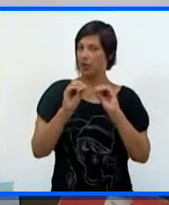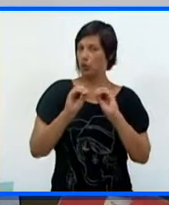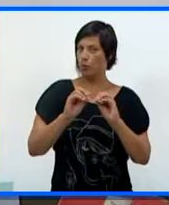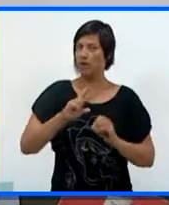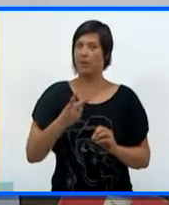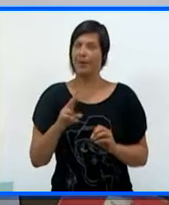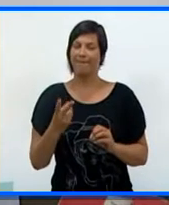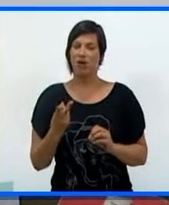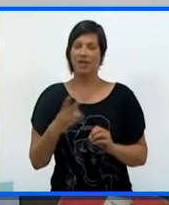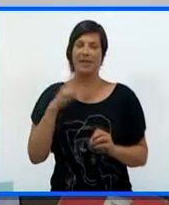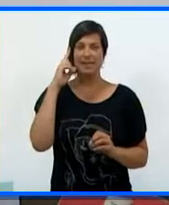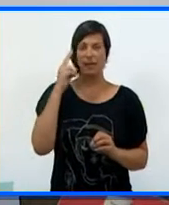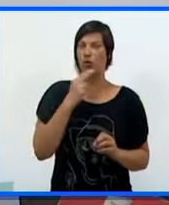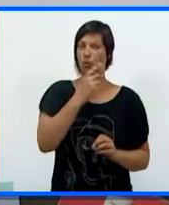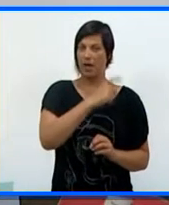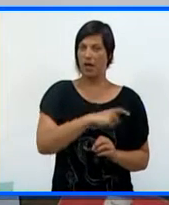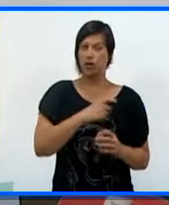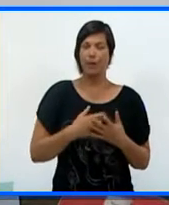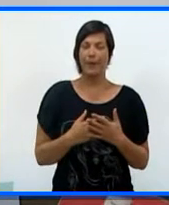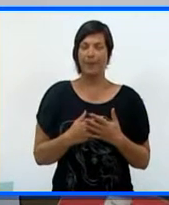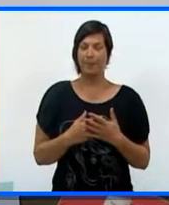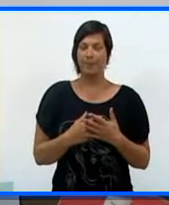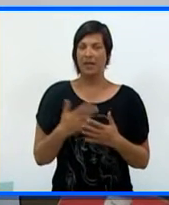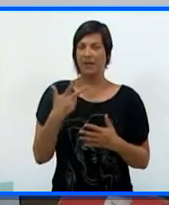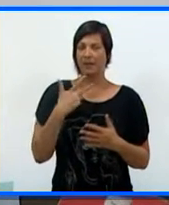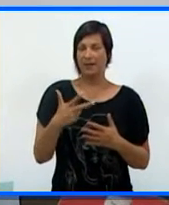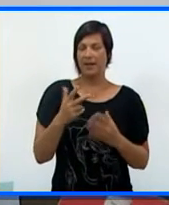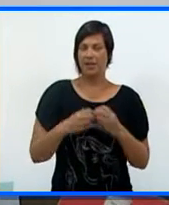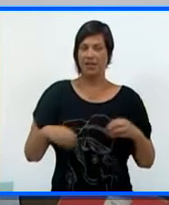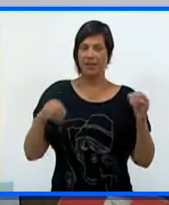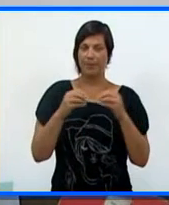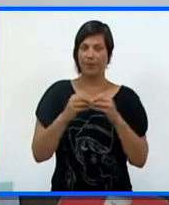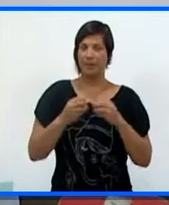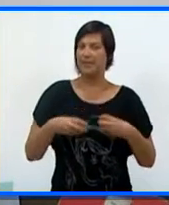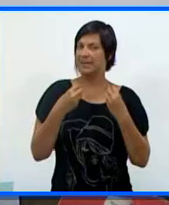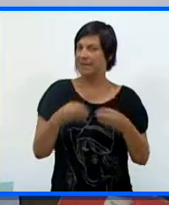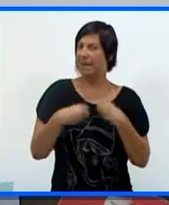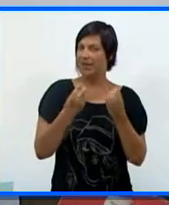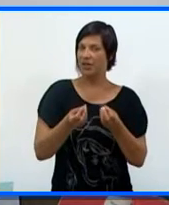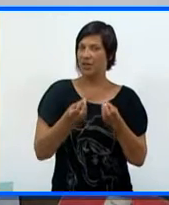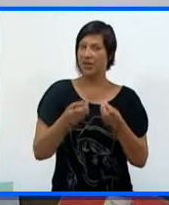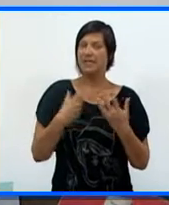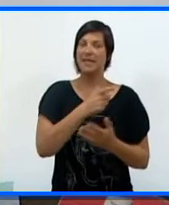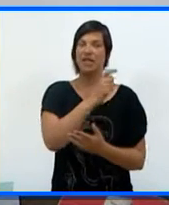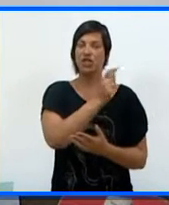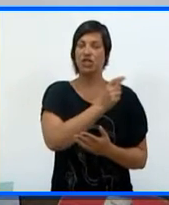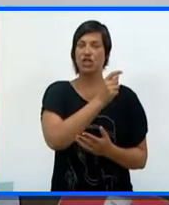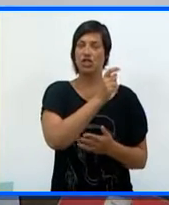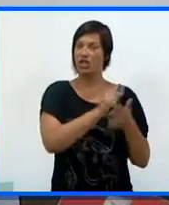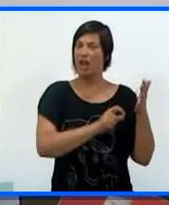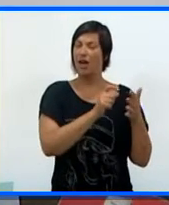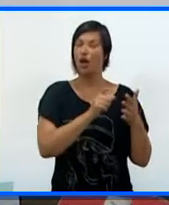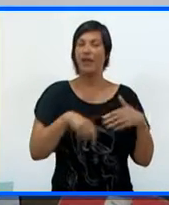tumač prevoditelj za gluhe osobe i treći je projekt savjetovalište za naše članovi,